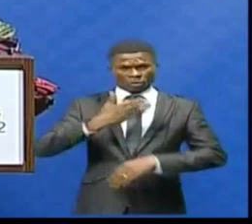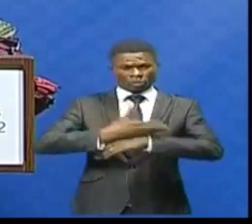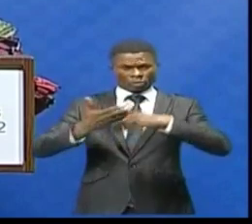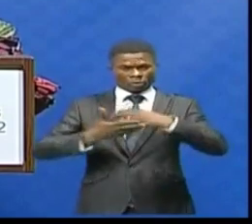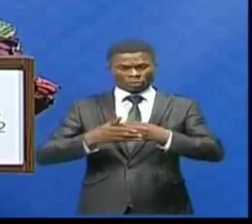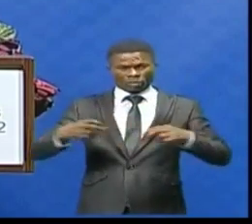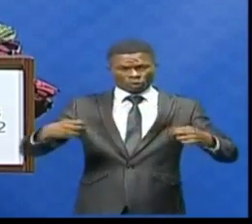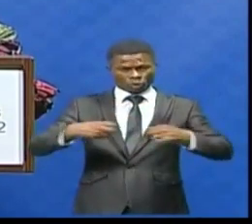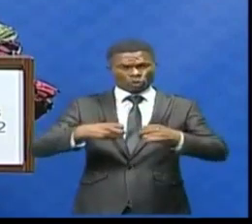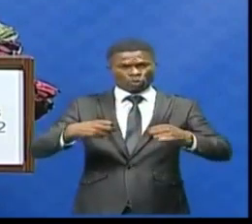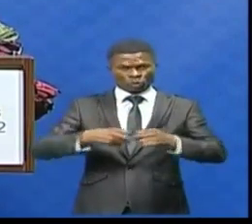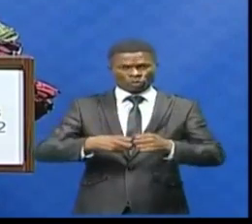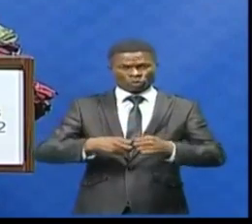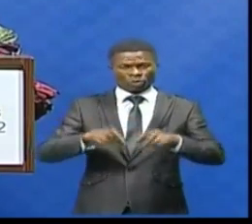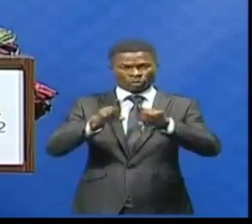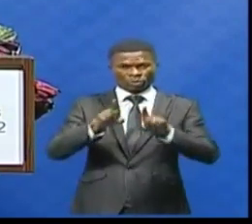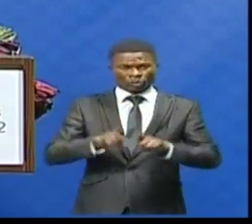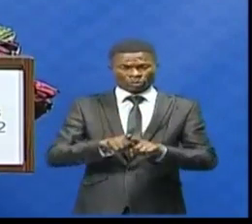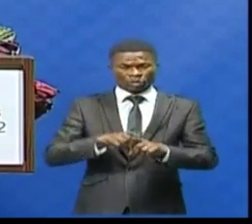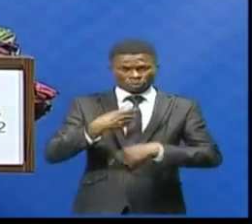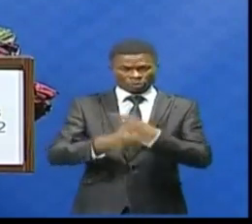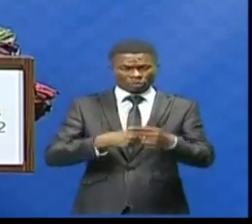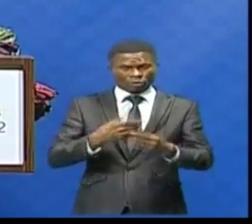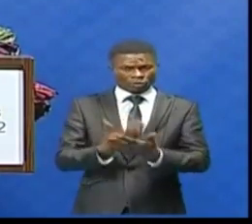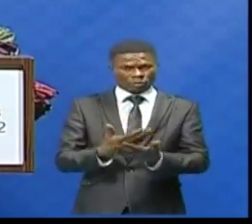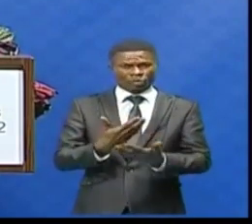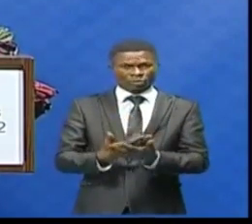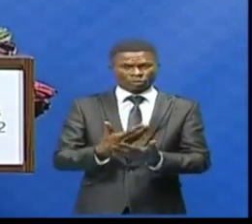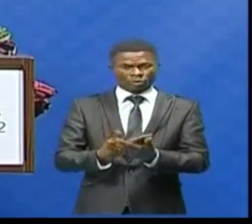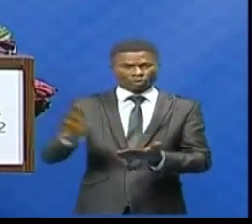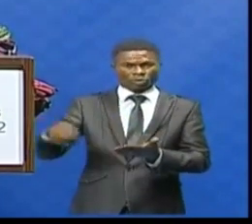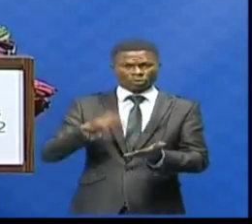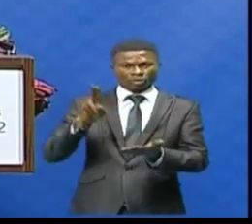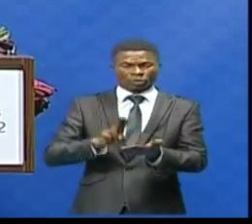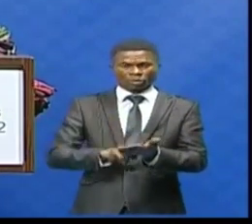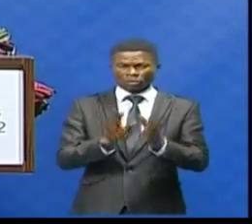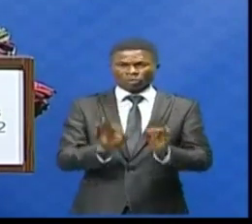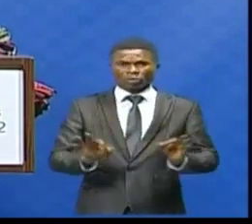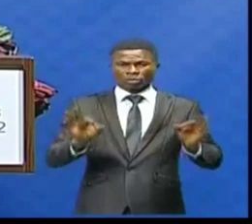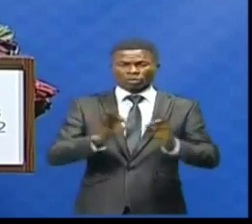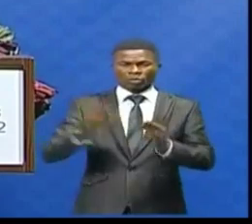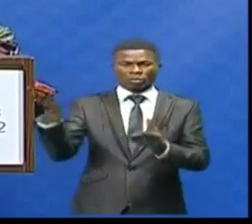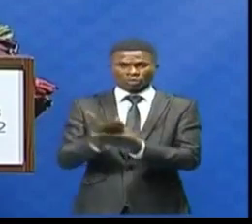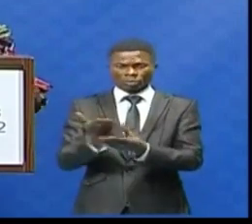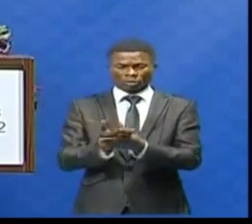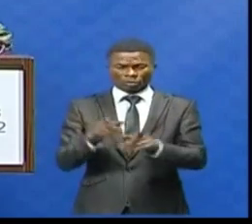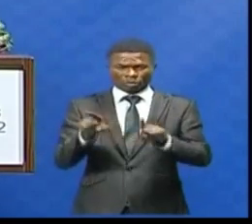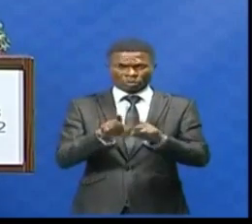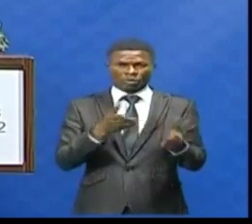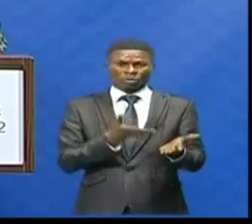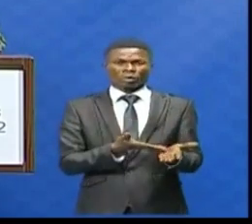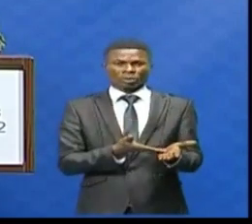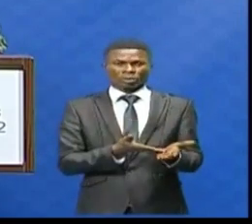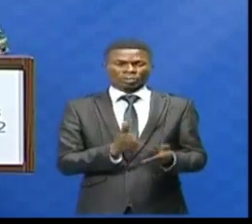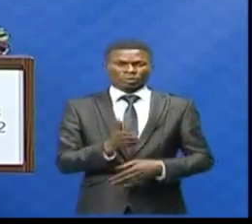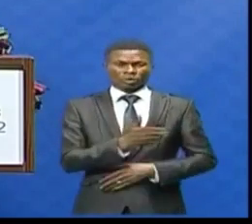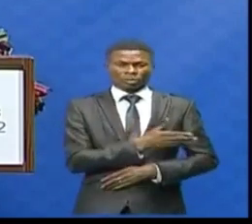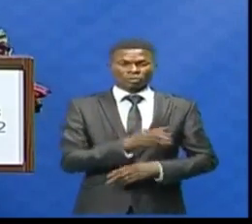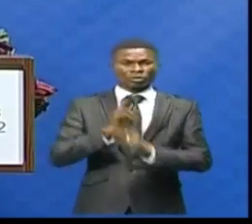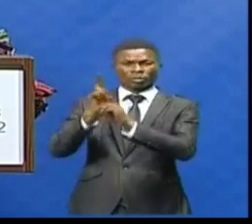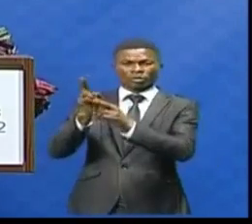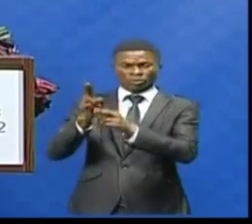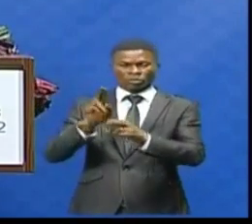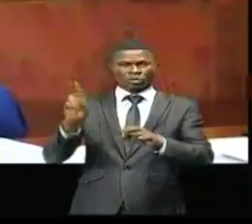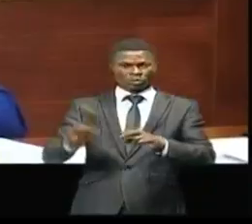énergétiques et des procéder sans délai aux signatures nécessaires des contrats relatifs les rapports